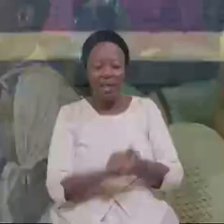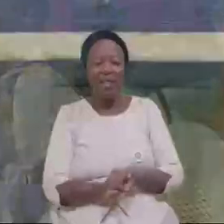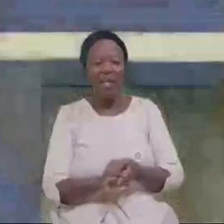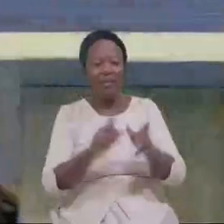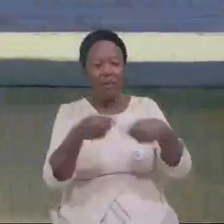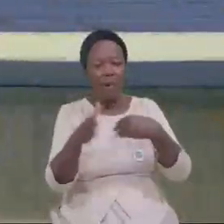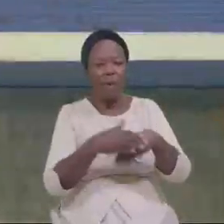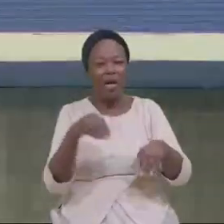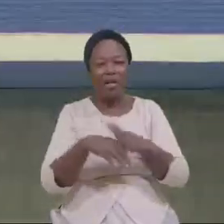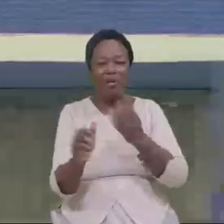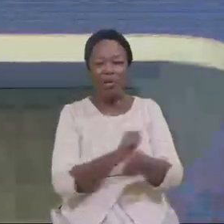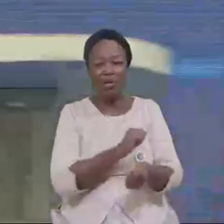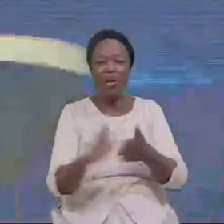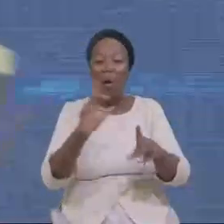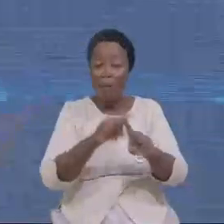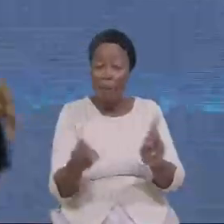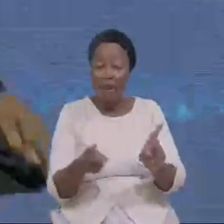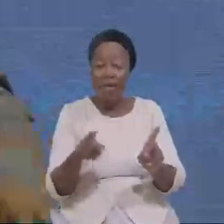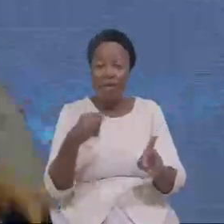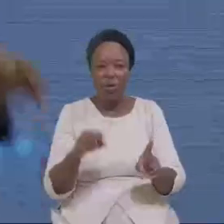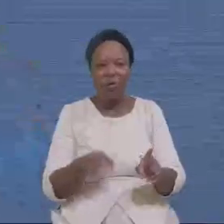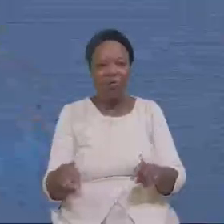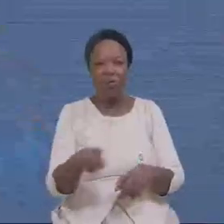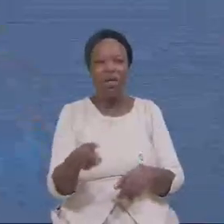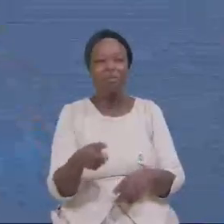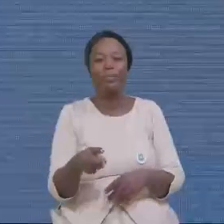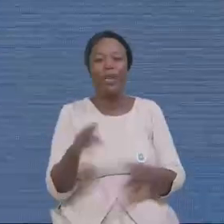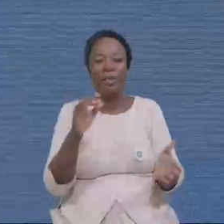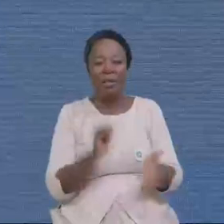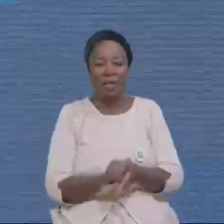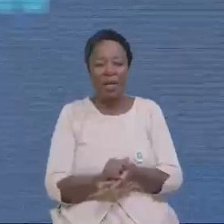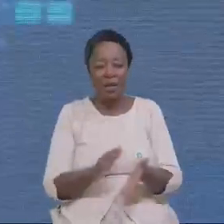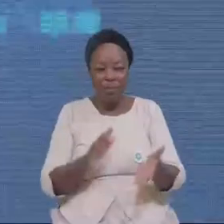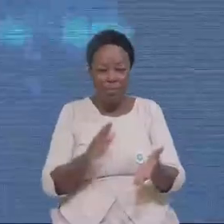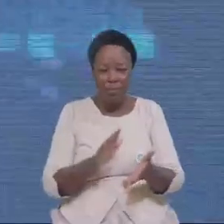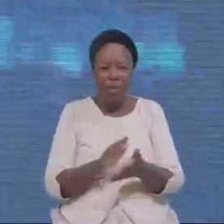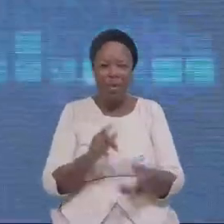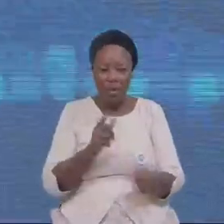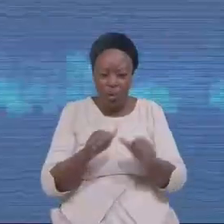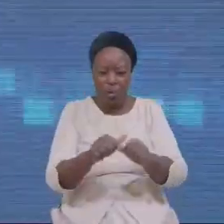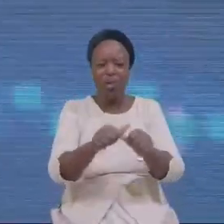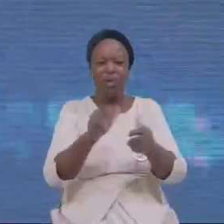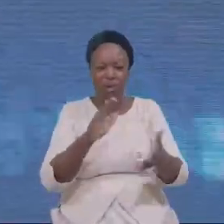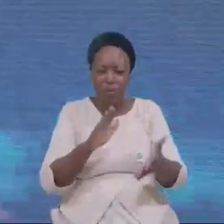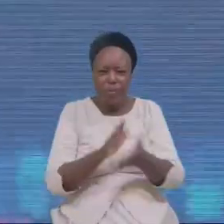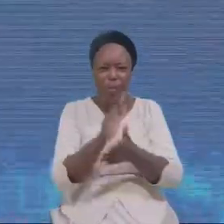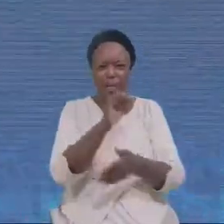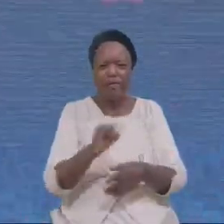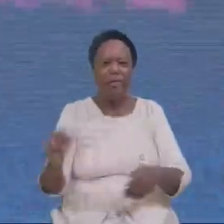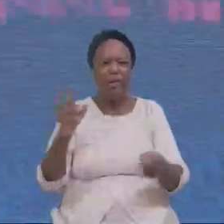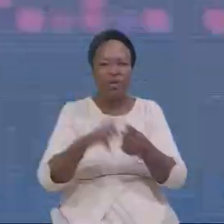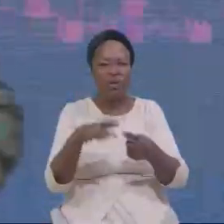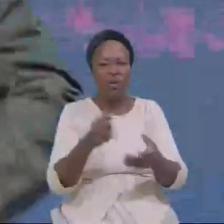perdre. Mais de ceux qui ont la foi, qui continuent à croire pour